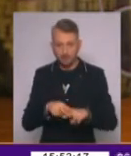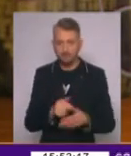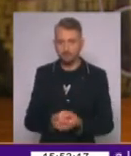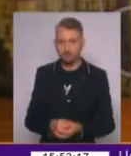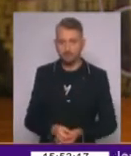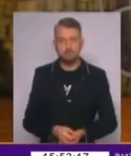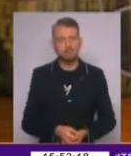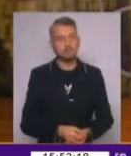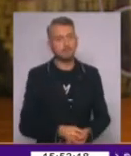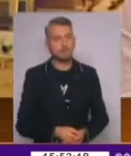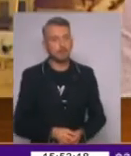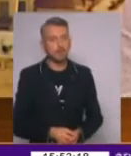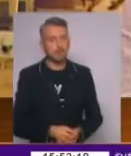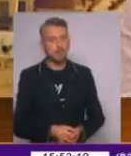Прошу.